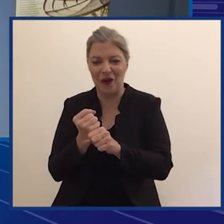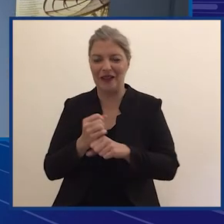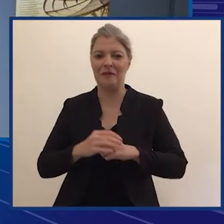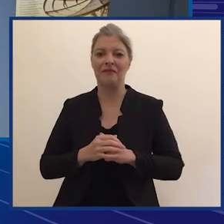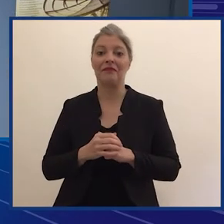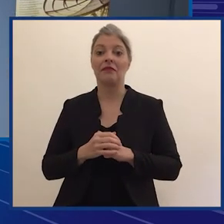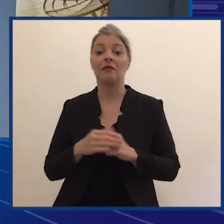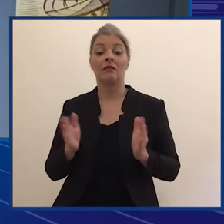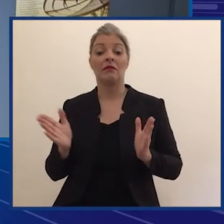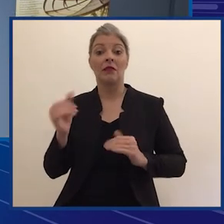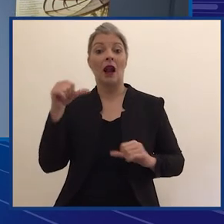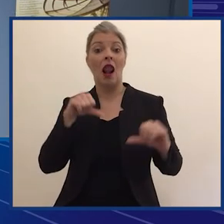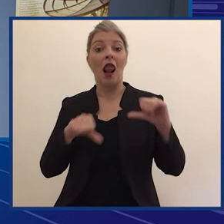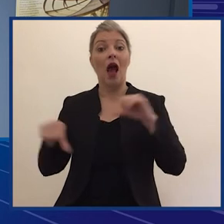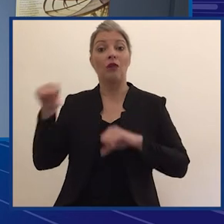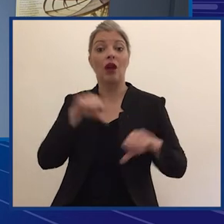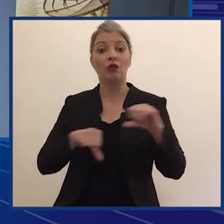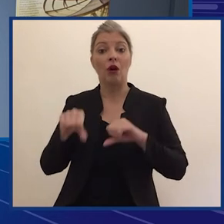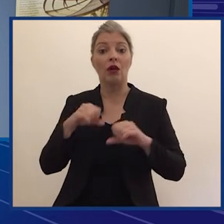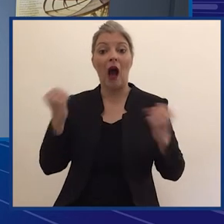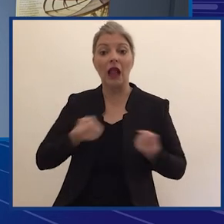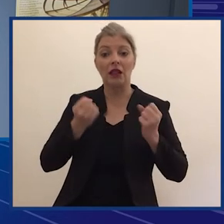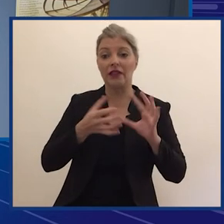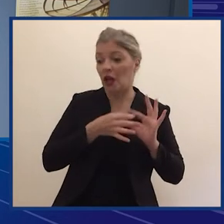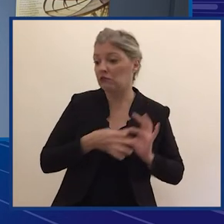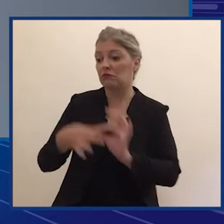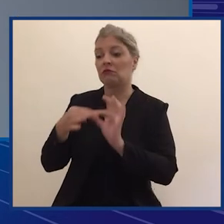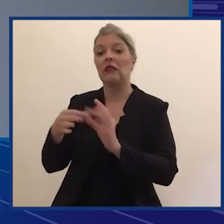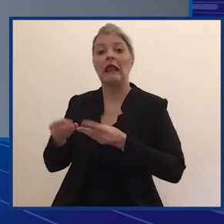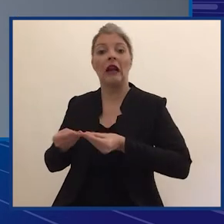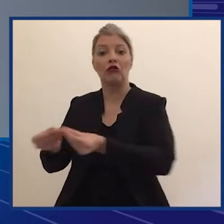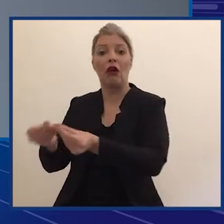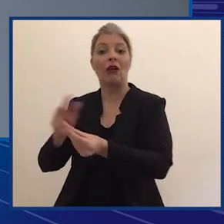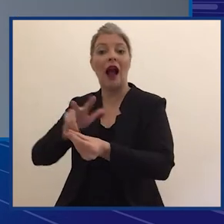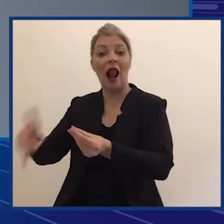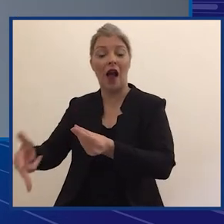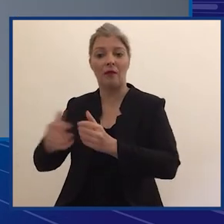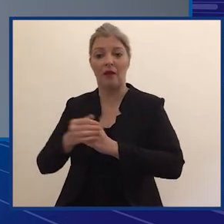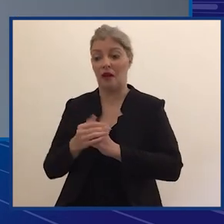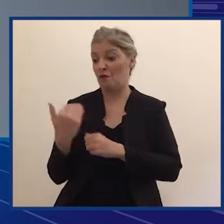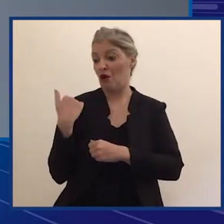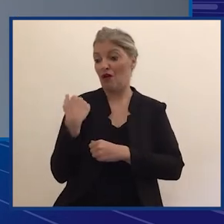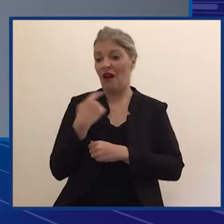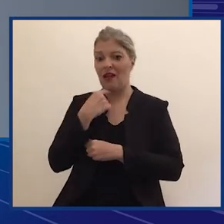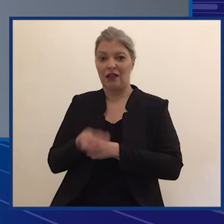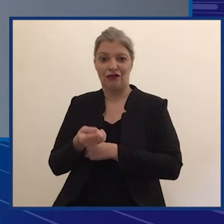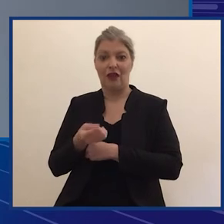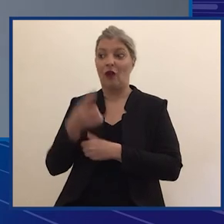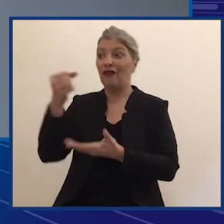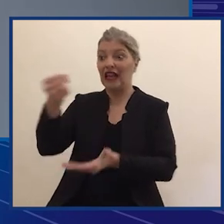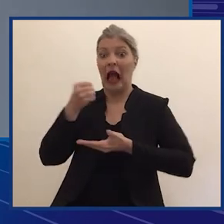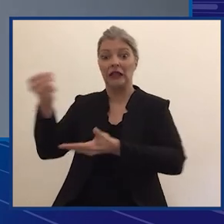si svolge in questo laboratorio ha anche ricadute sul territorio. Vi parlavo poc'anzi che riusciamo a trattare